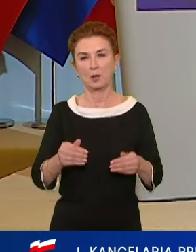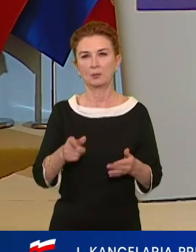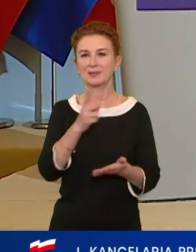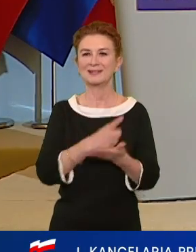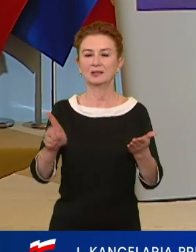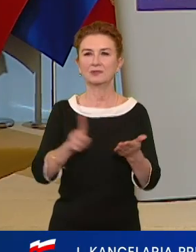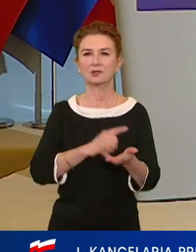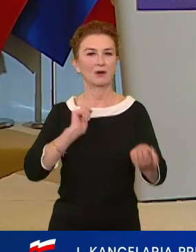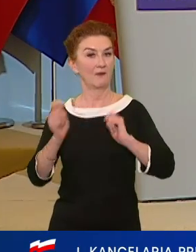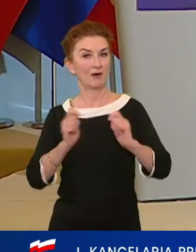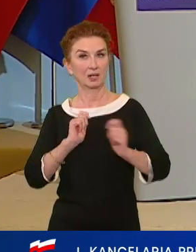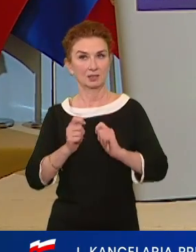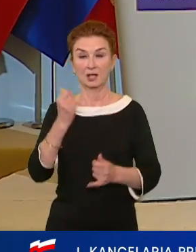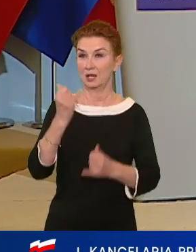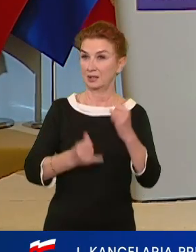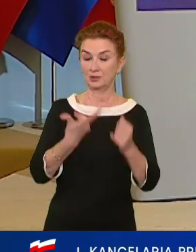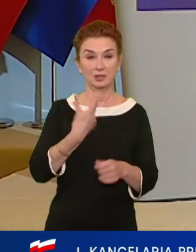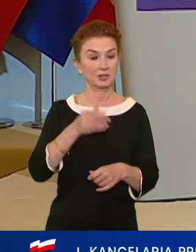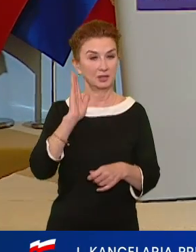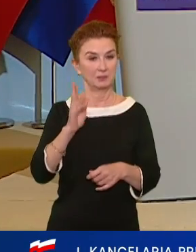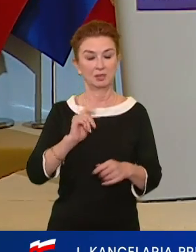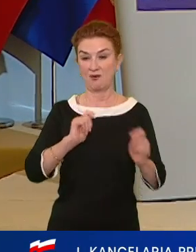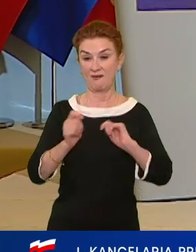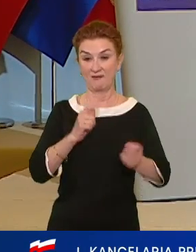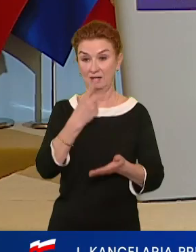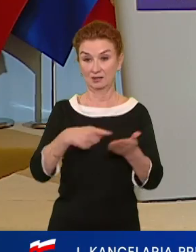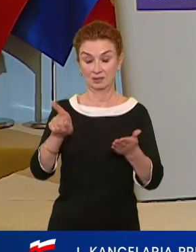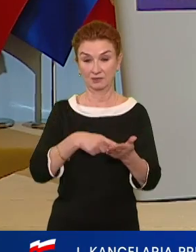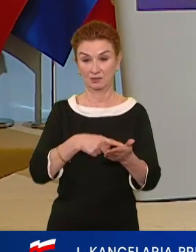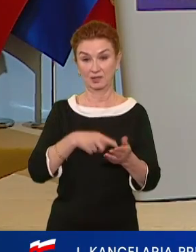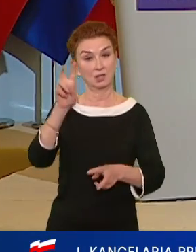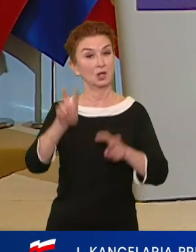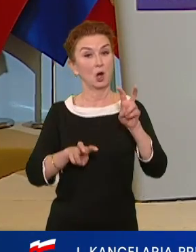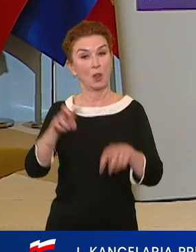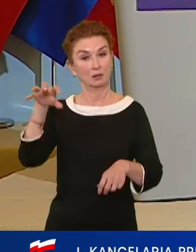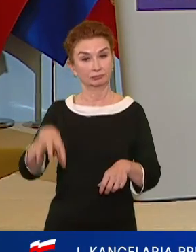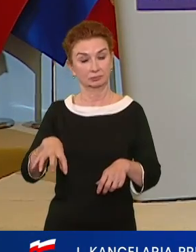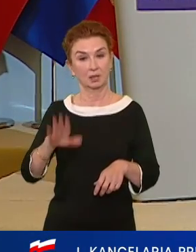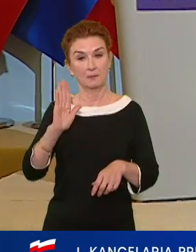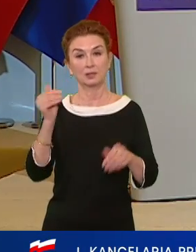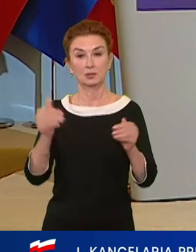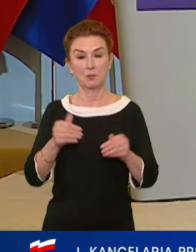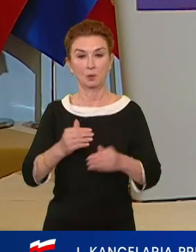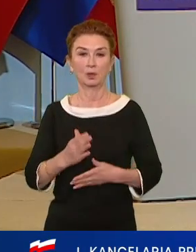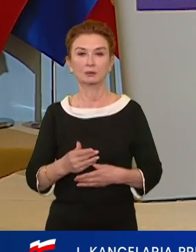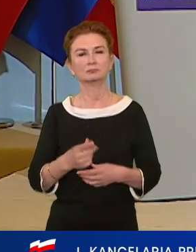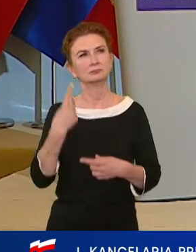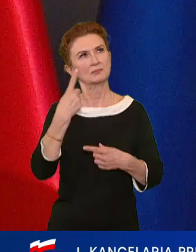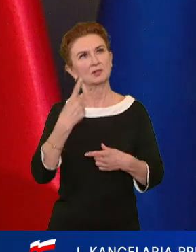jeżeli nie zostaną zmienione na wakacje to czy branży hotelarskiej ks16 pytanie do pana premiera będzie mogła liczyć na wsparcie